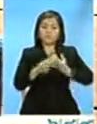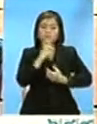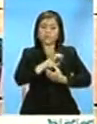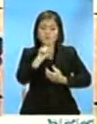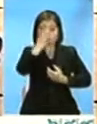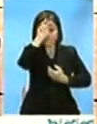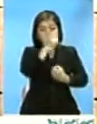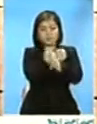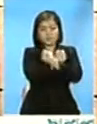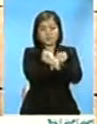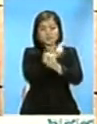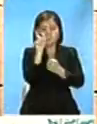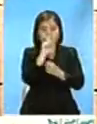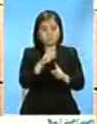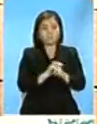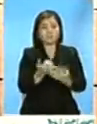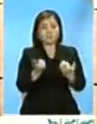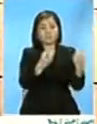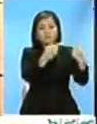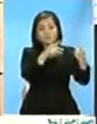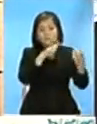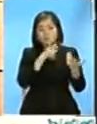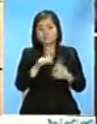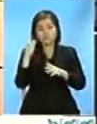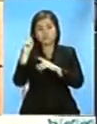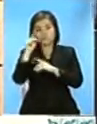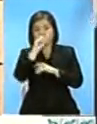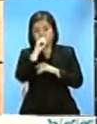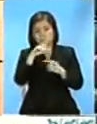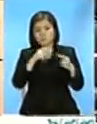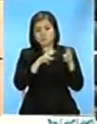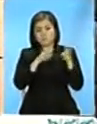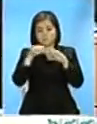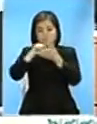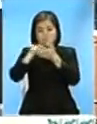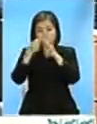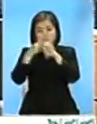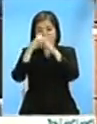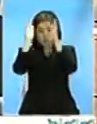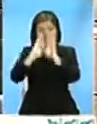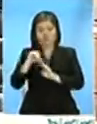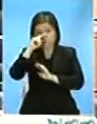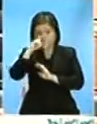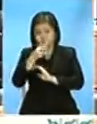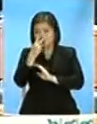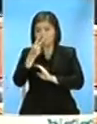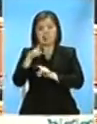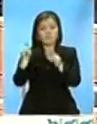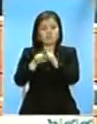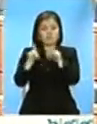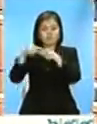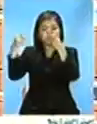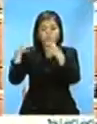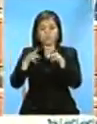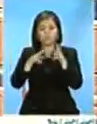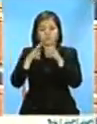ไม่ลองมาใช้ประชาธิปไตยหรือวิธีการแก้ปัญหาแบบไทยเราบ้างเพราะว่าอันนี้คือปัญหานะครับที่เขามองเห็นไทยเรากำลังเดินถู